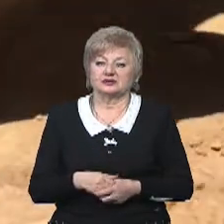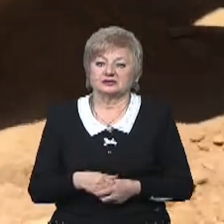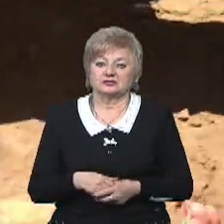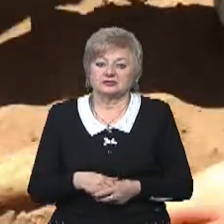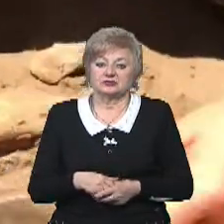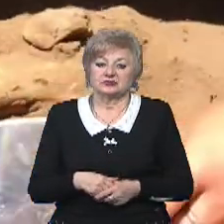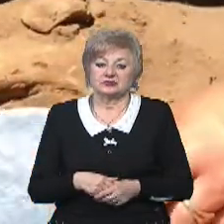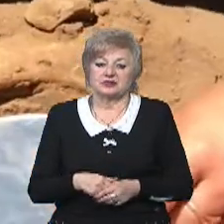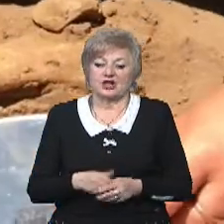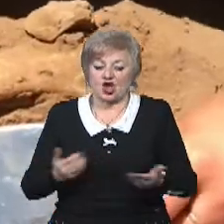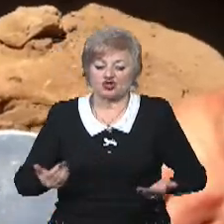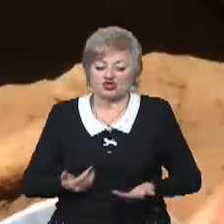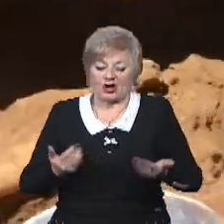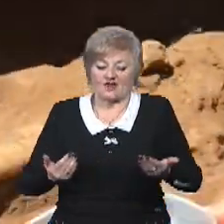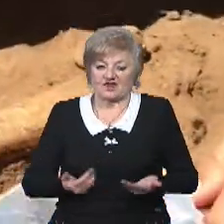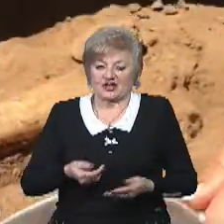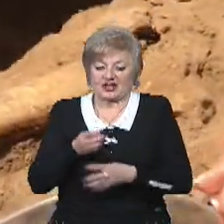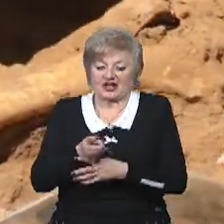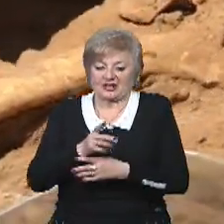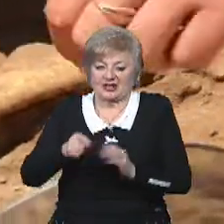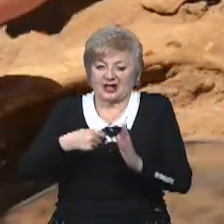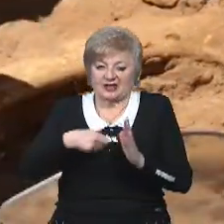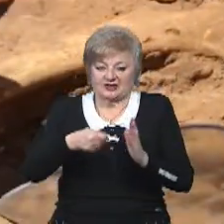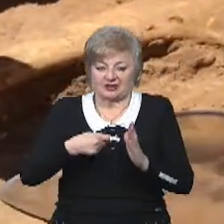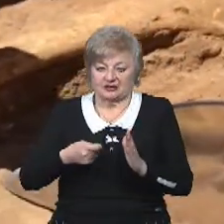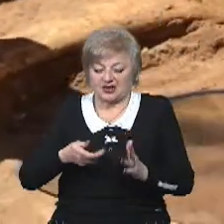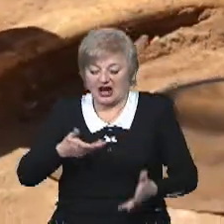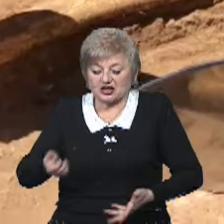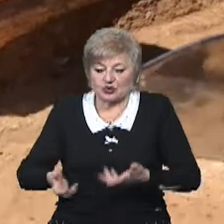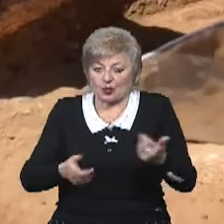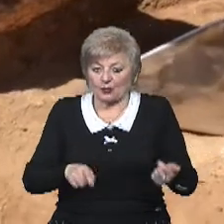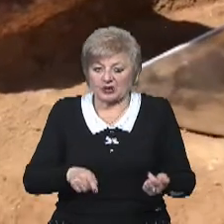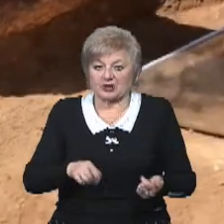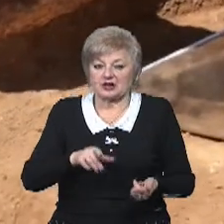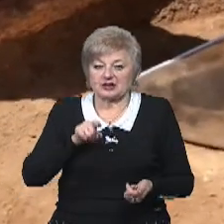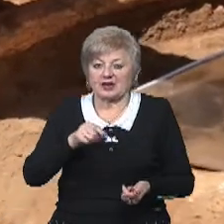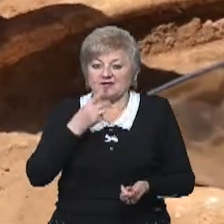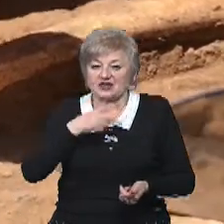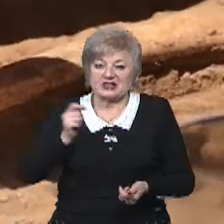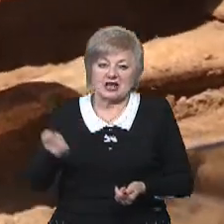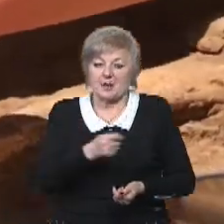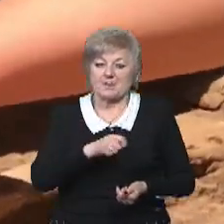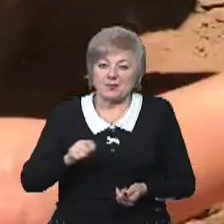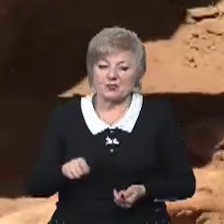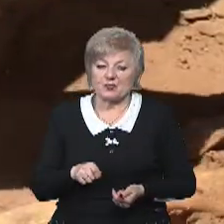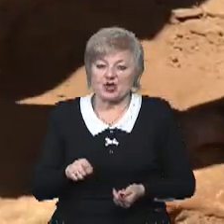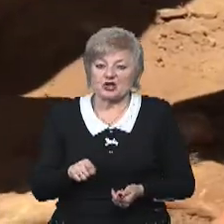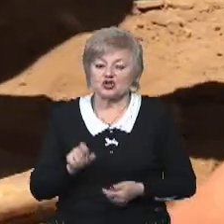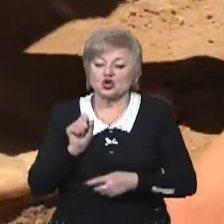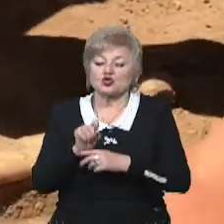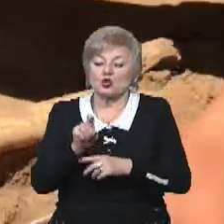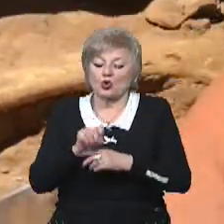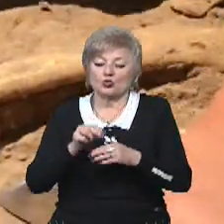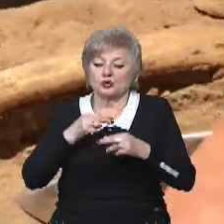говориться. Живі кадри прямо так. З розкопок. Де? Ось, а сам меч, він, ви казали, там є золоті вставки,